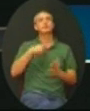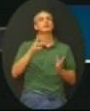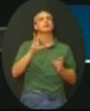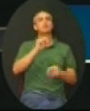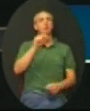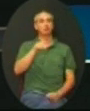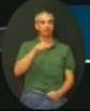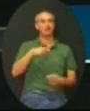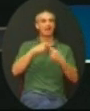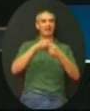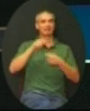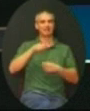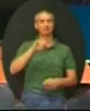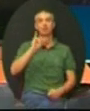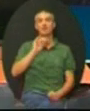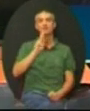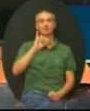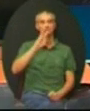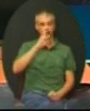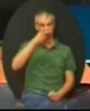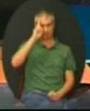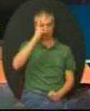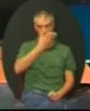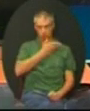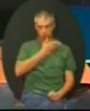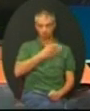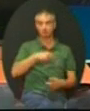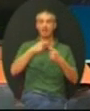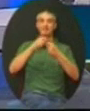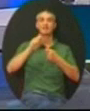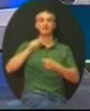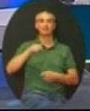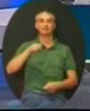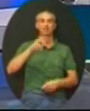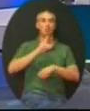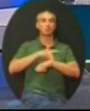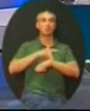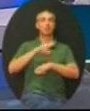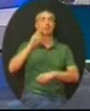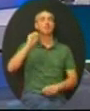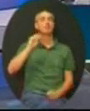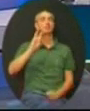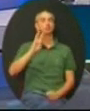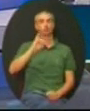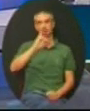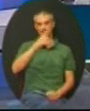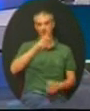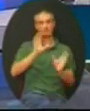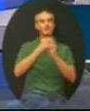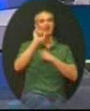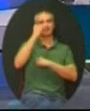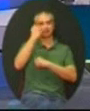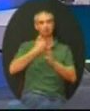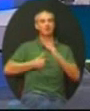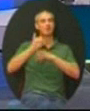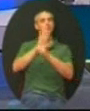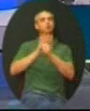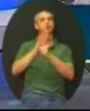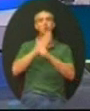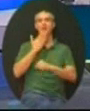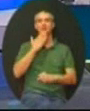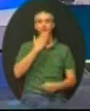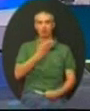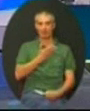בנושא הזה חבר הכנסת יואב קיש, הליכוד, חבר הכנסת דוקטור נחמן שי, המחנה הציוני וראש שדולת